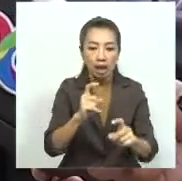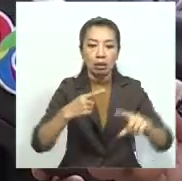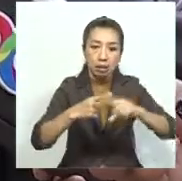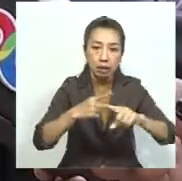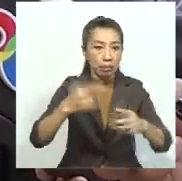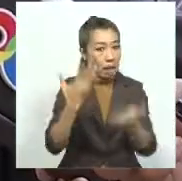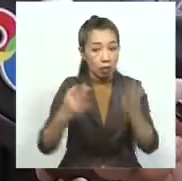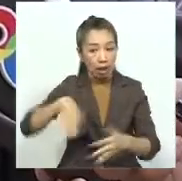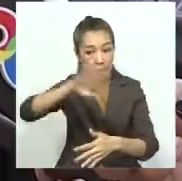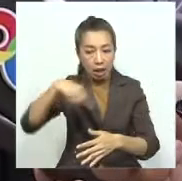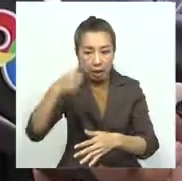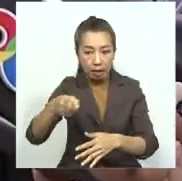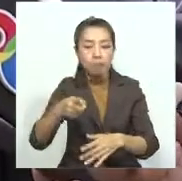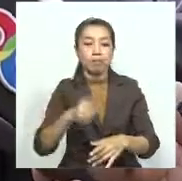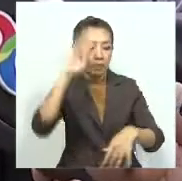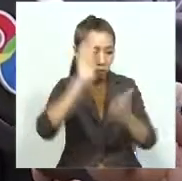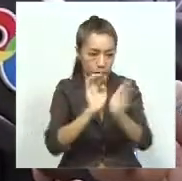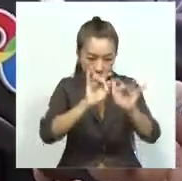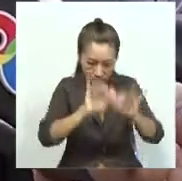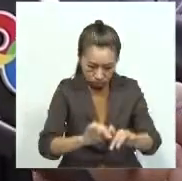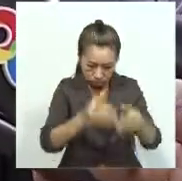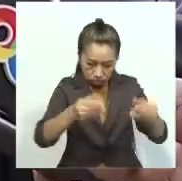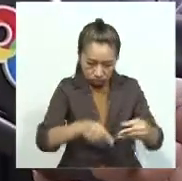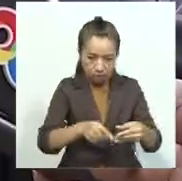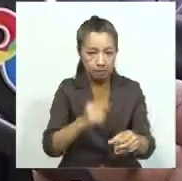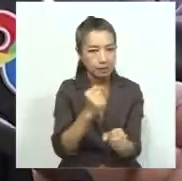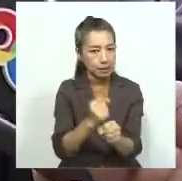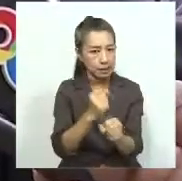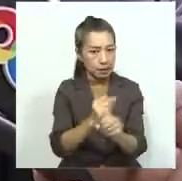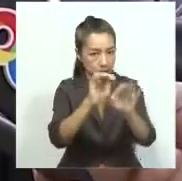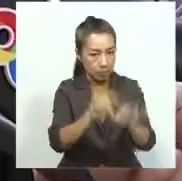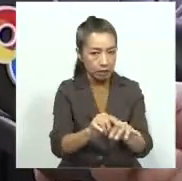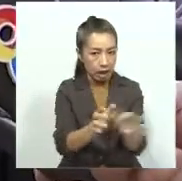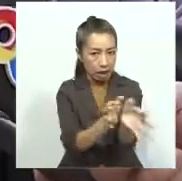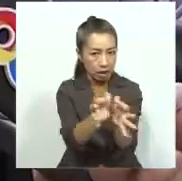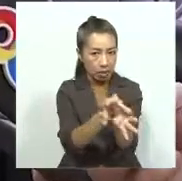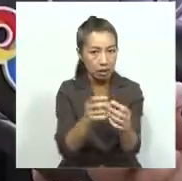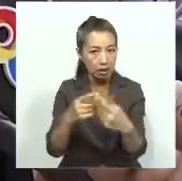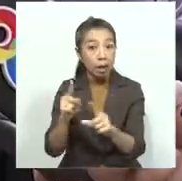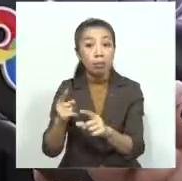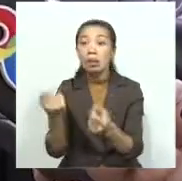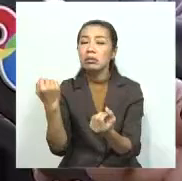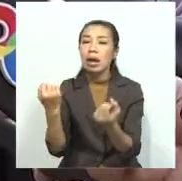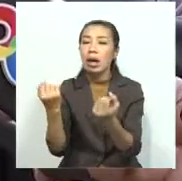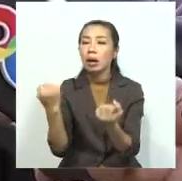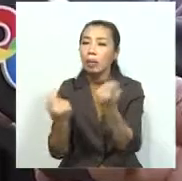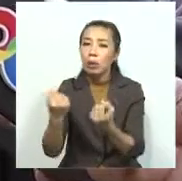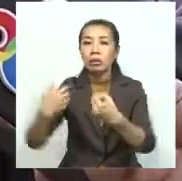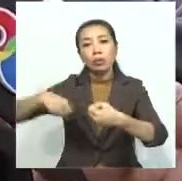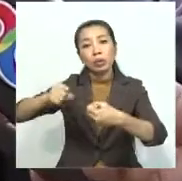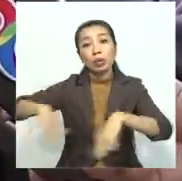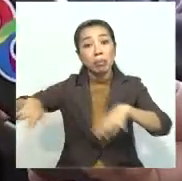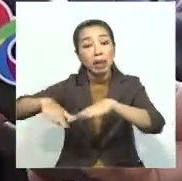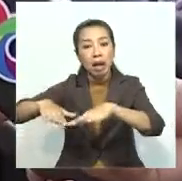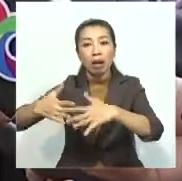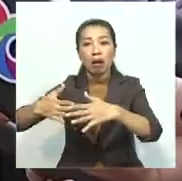ขึ้นเนี่ยนะครับในสำนวนก็จะทำให้แตกต่างกับการเกิดอุบัติเหตุโดยทั่วไปนะครับท